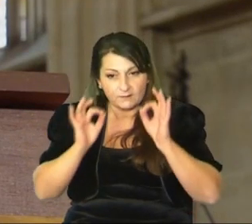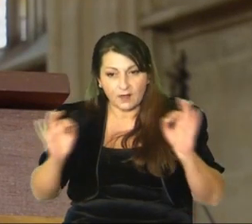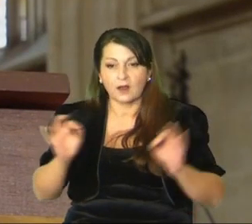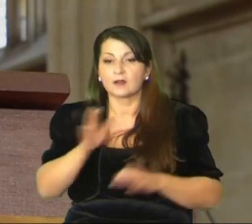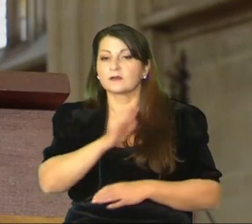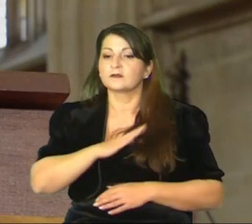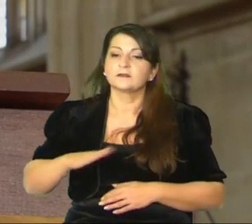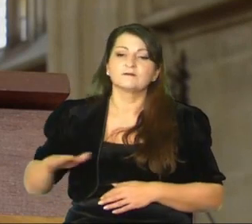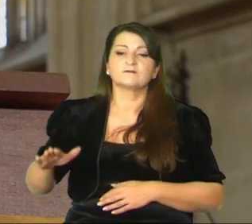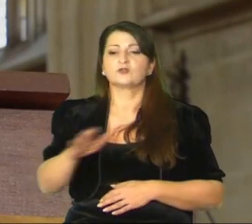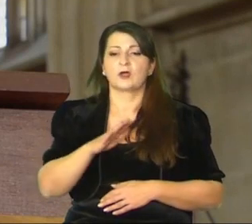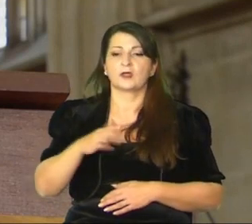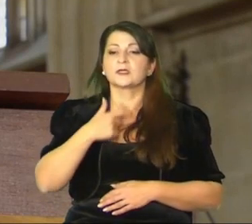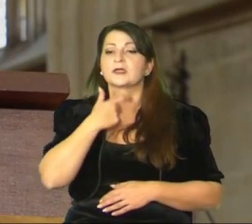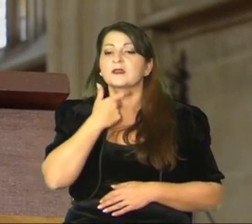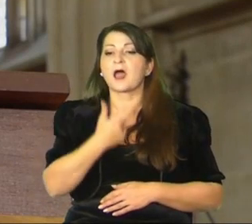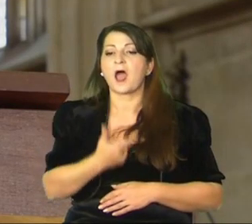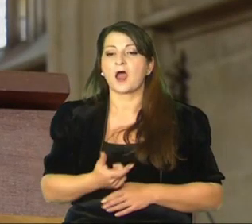všetky národy,